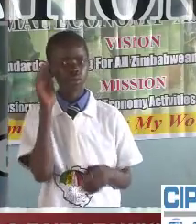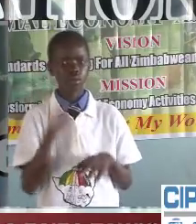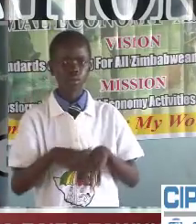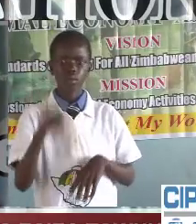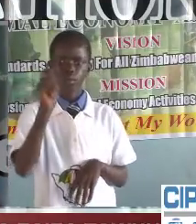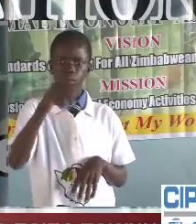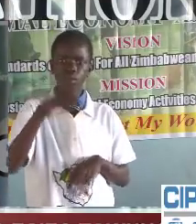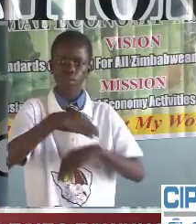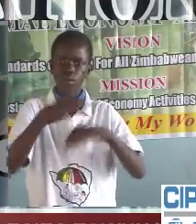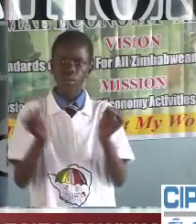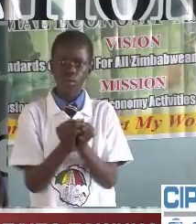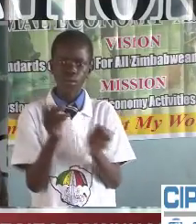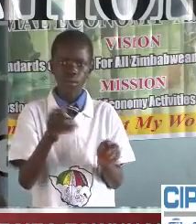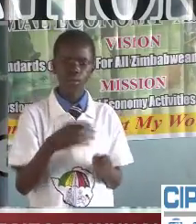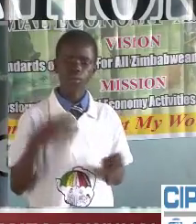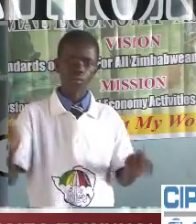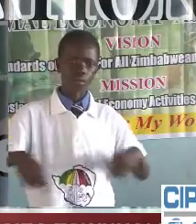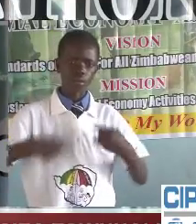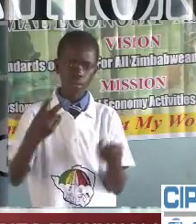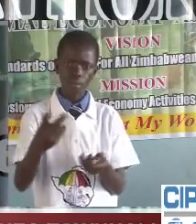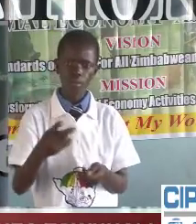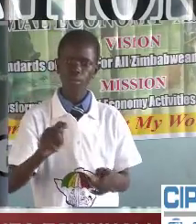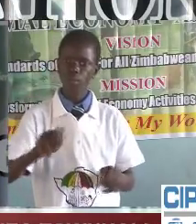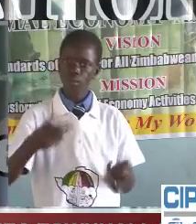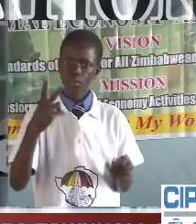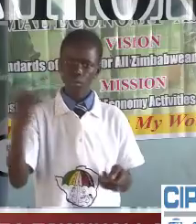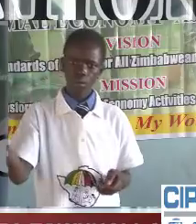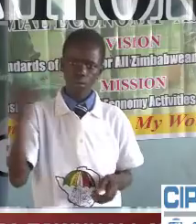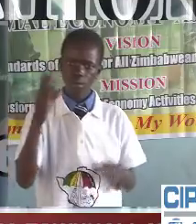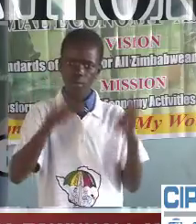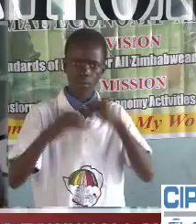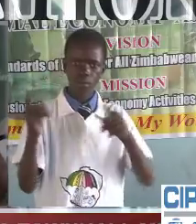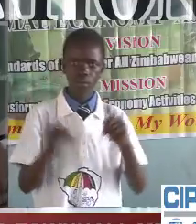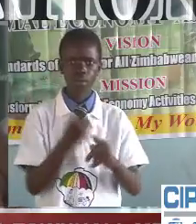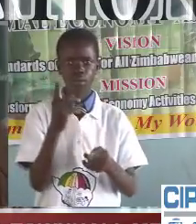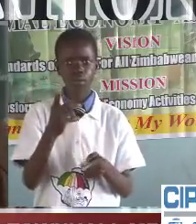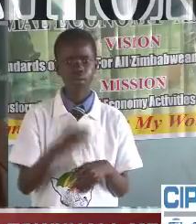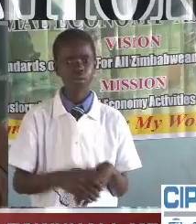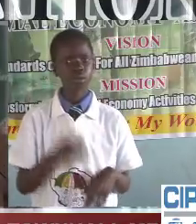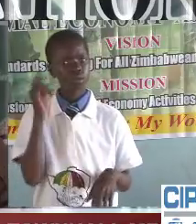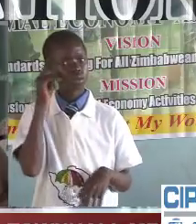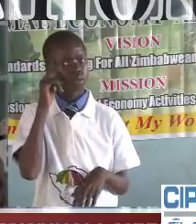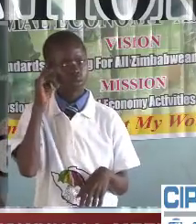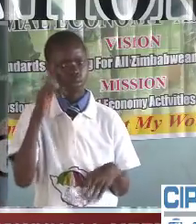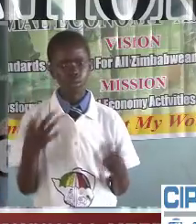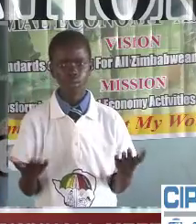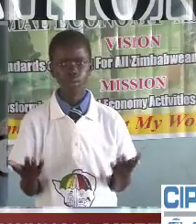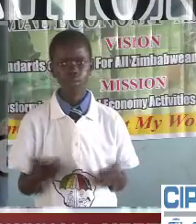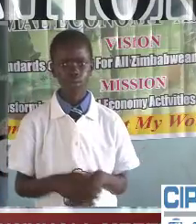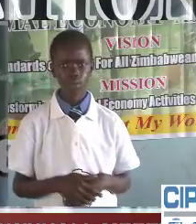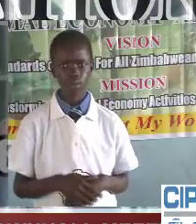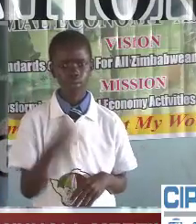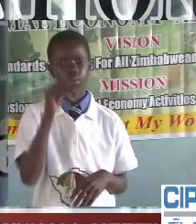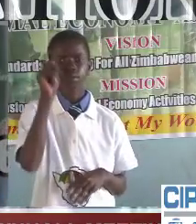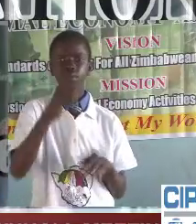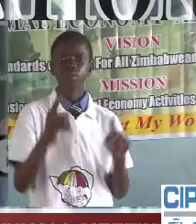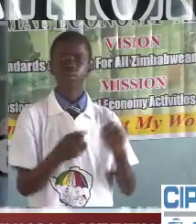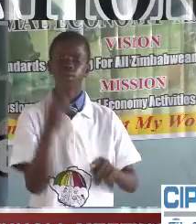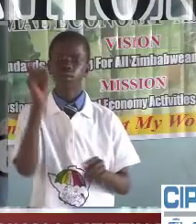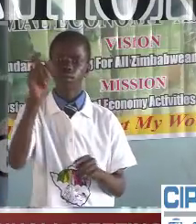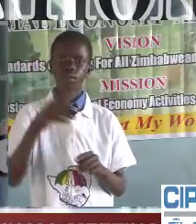ndokupaivo ndichidzoka nezvandasangana nazvo kuti vari kuti kudii, nokuti isu tiri ma-councillors tine pfungwa dzedu, asi pane vari kuti tiri ma-leaders